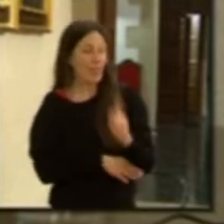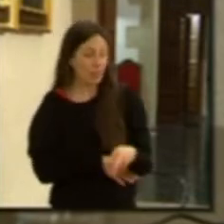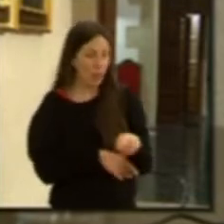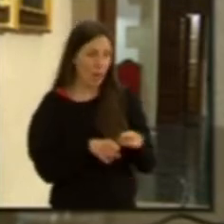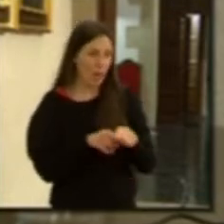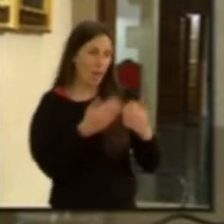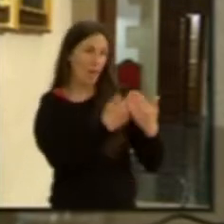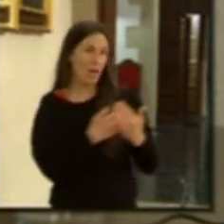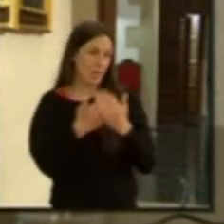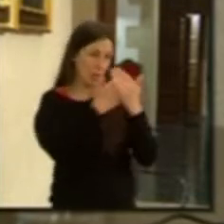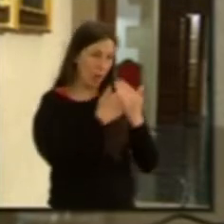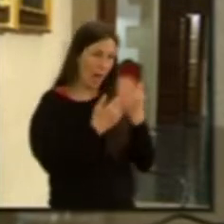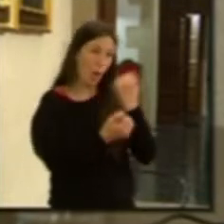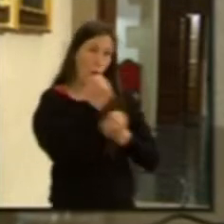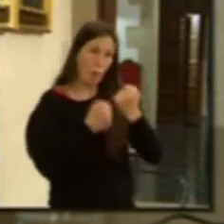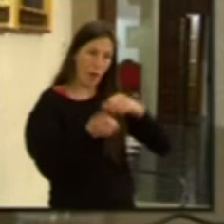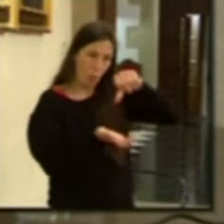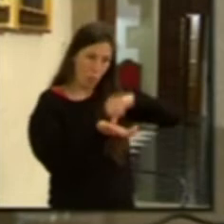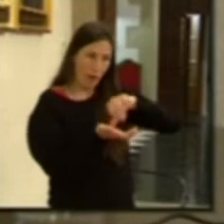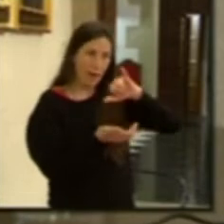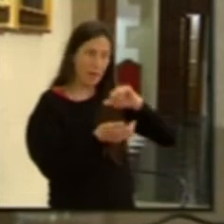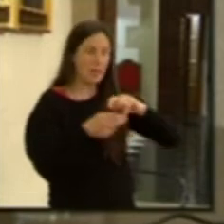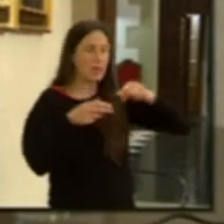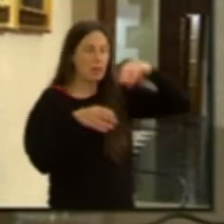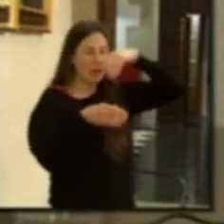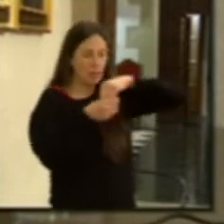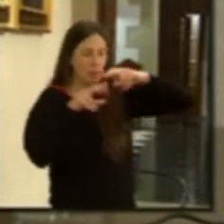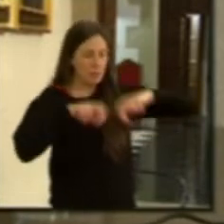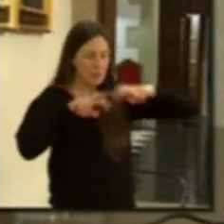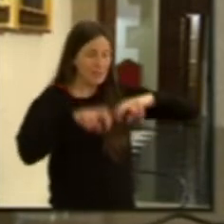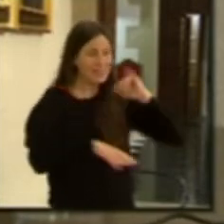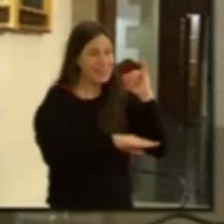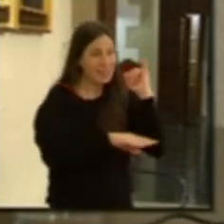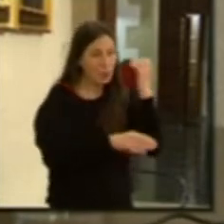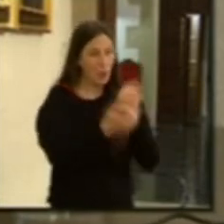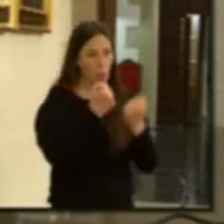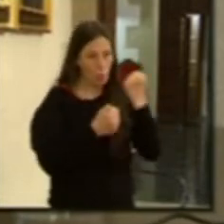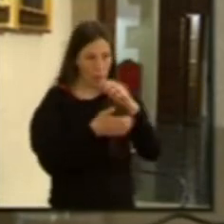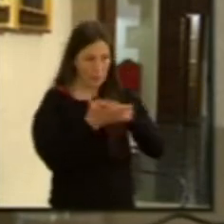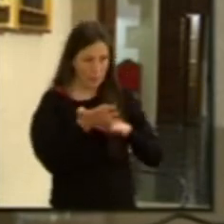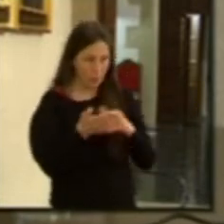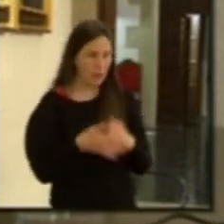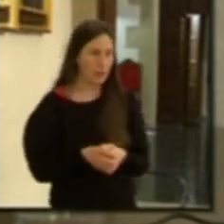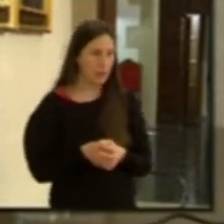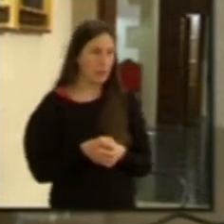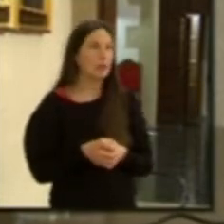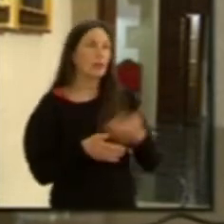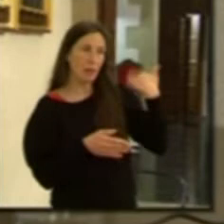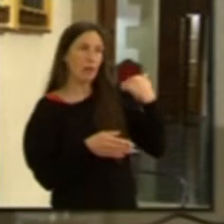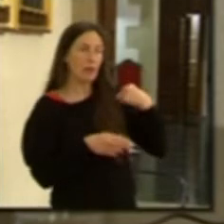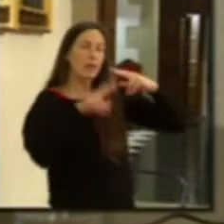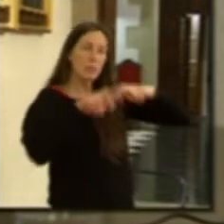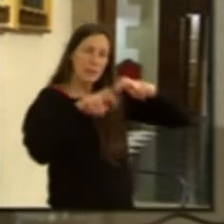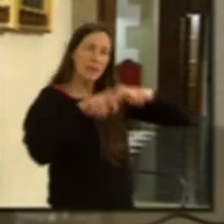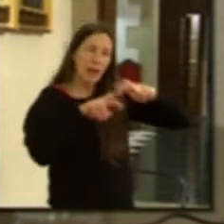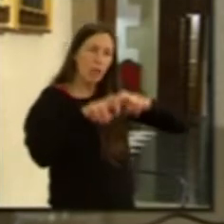Barcelona i també del Programa de Recerca Ciutats de l'Institut d'Economia de Barcelona. Ha estat investigadora predoctoral